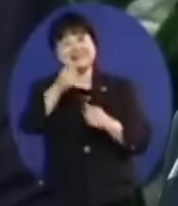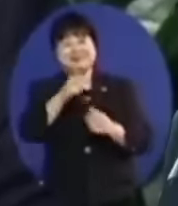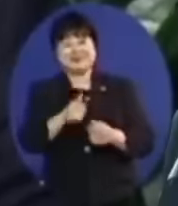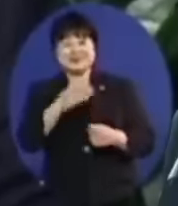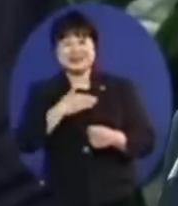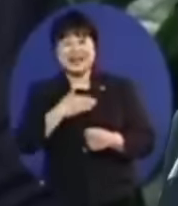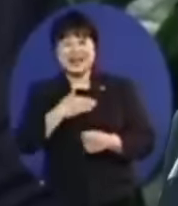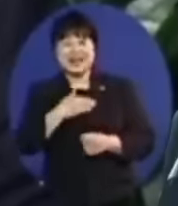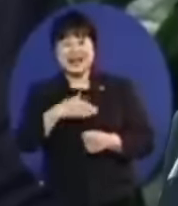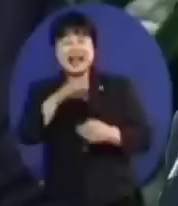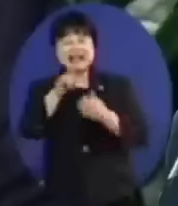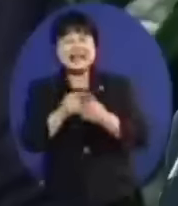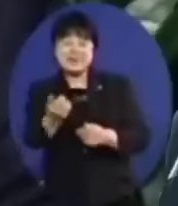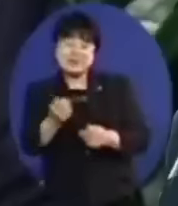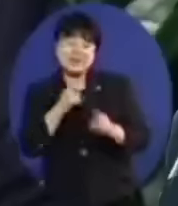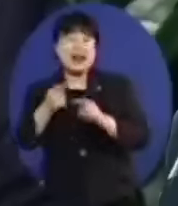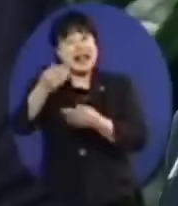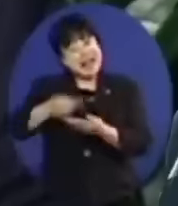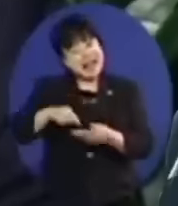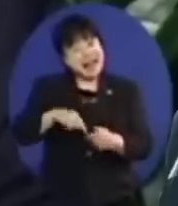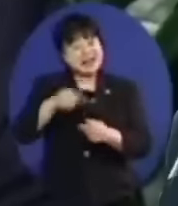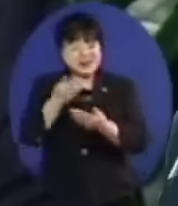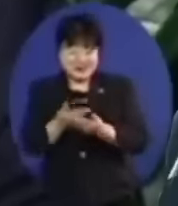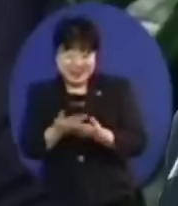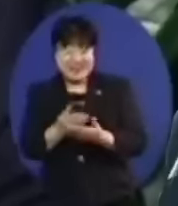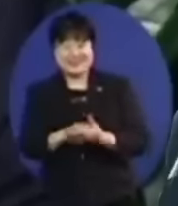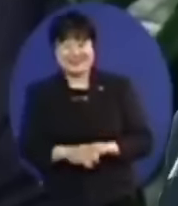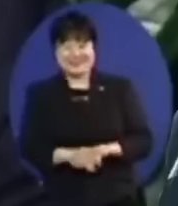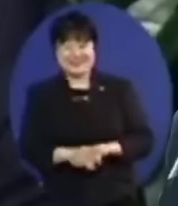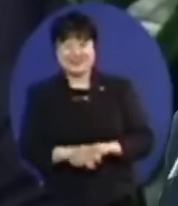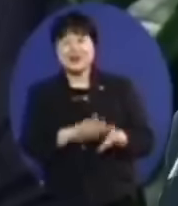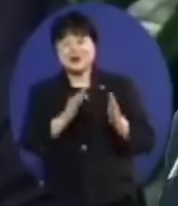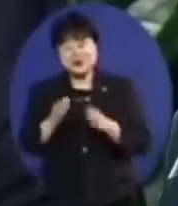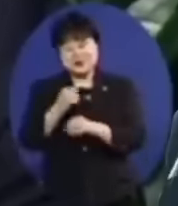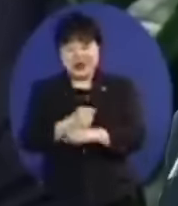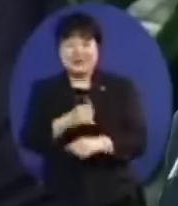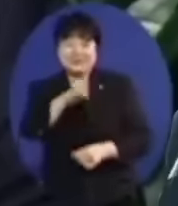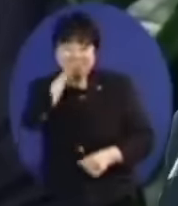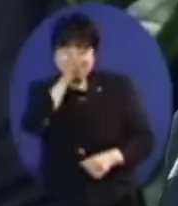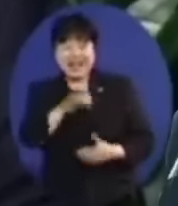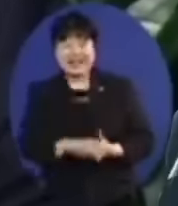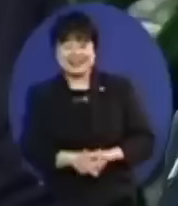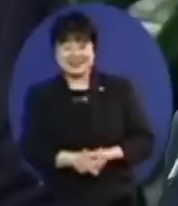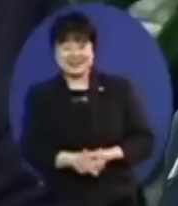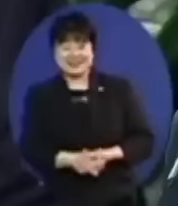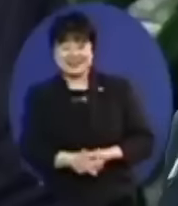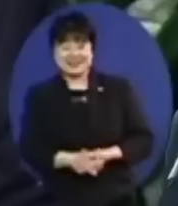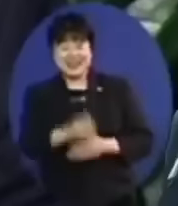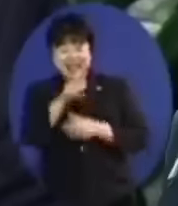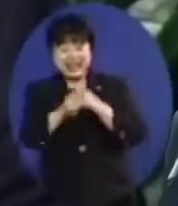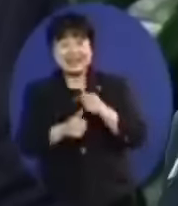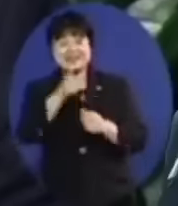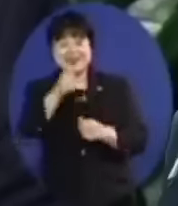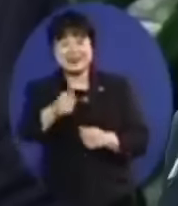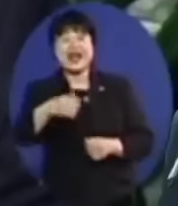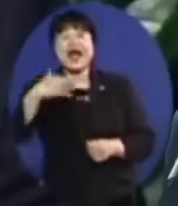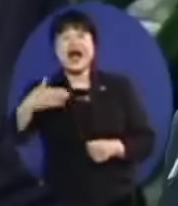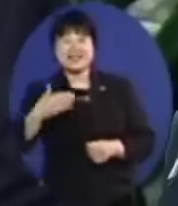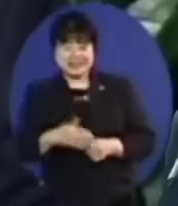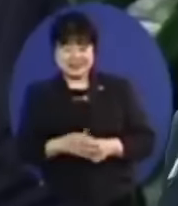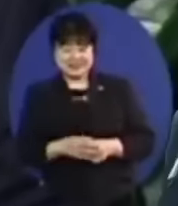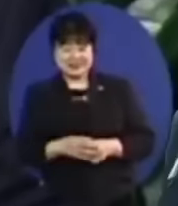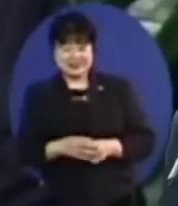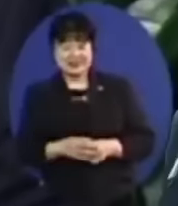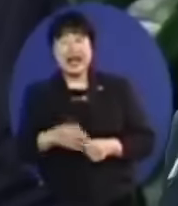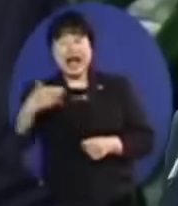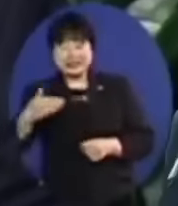내가 갈 때쯤 되면 말씀을 해주세요. 마음의 준비가 다 돼 있으니까 그냥 하나님이 한동안 안